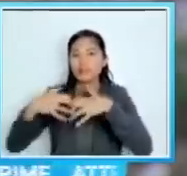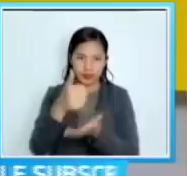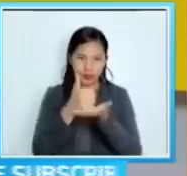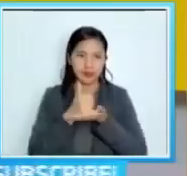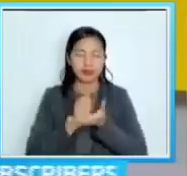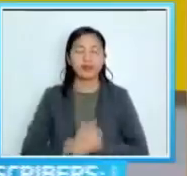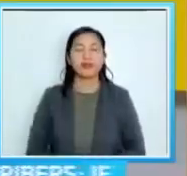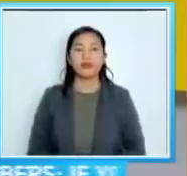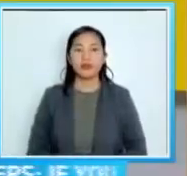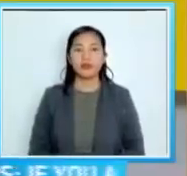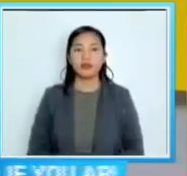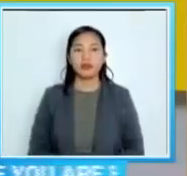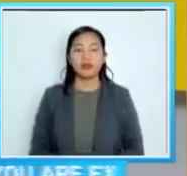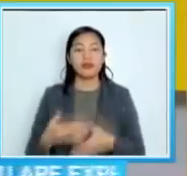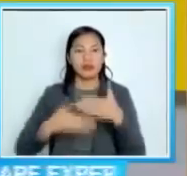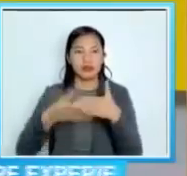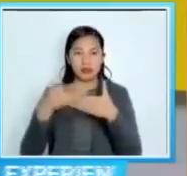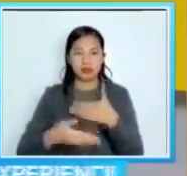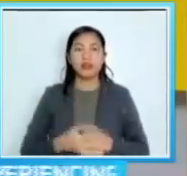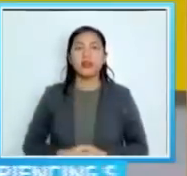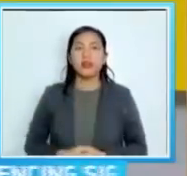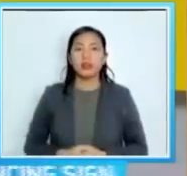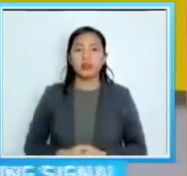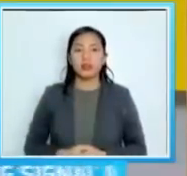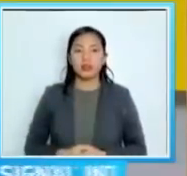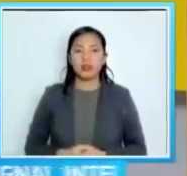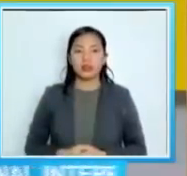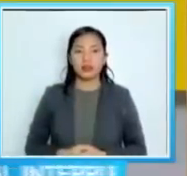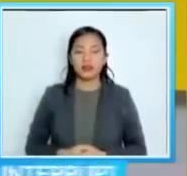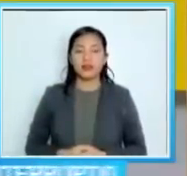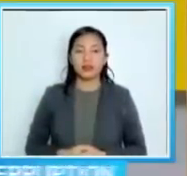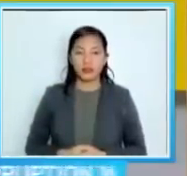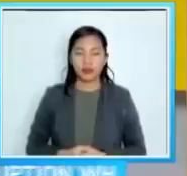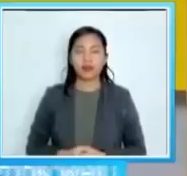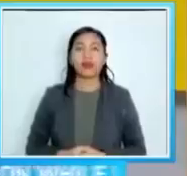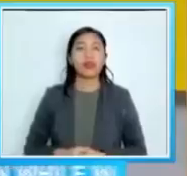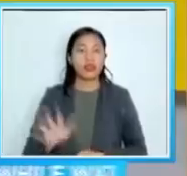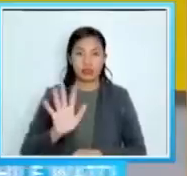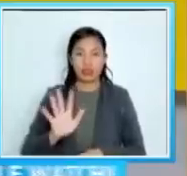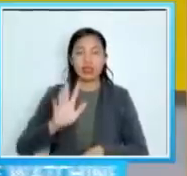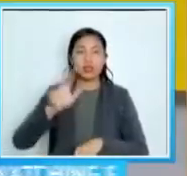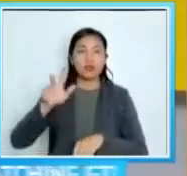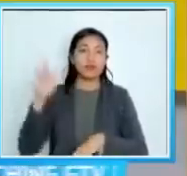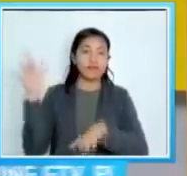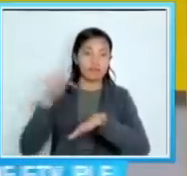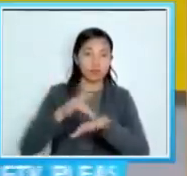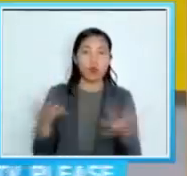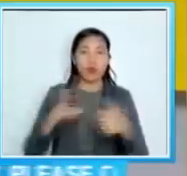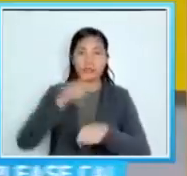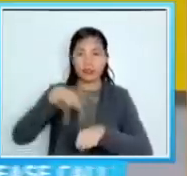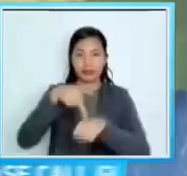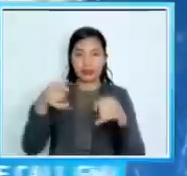GMA News. Tumataas po ang chance ng hindi na papasok sa Philippine Area of Responsibility ang binabantayang low pressure area sa Pacific